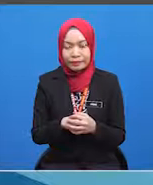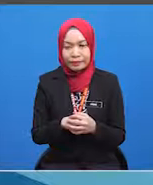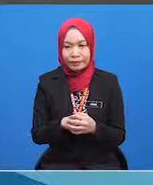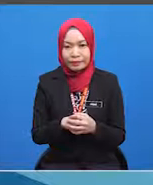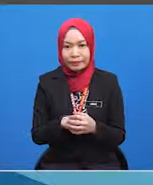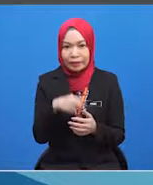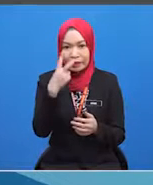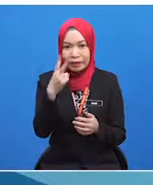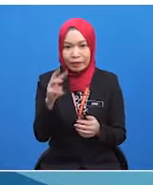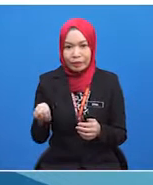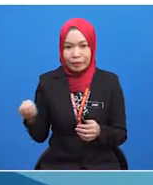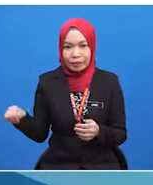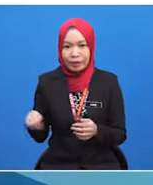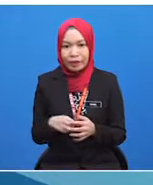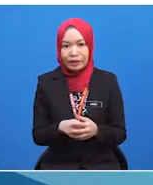Lihat murid-murid.